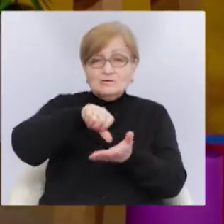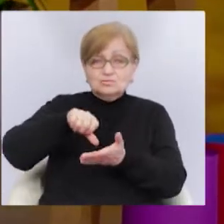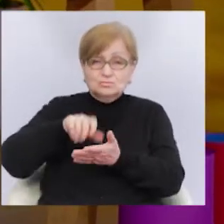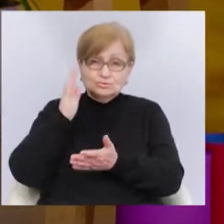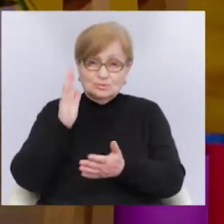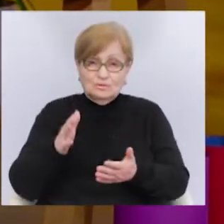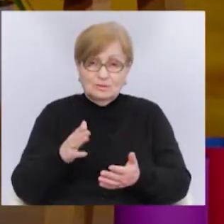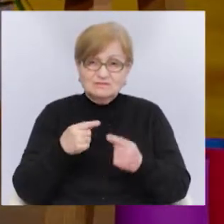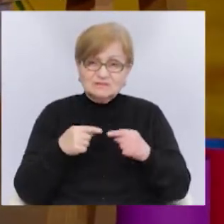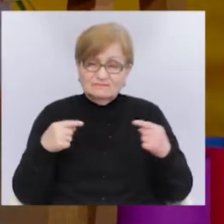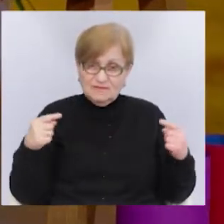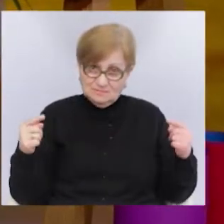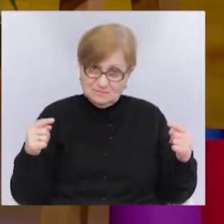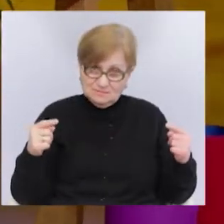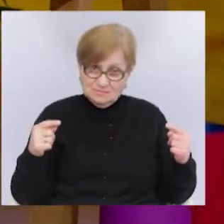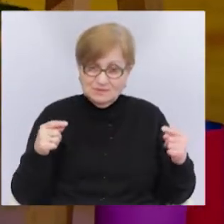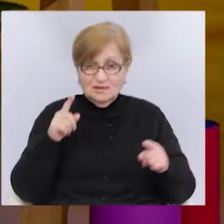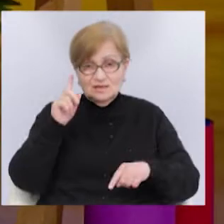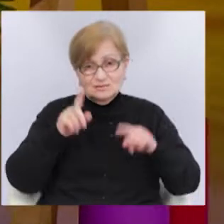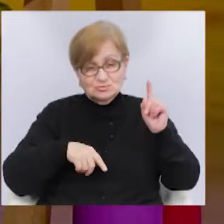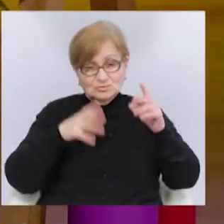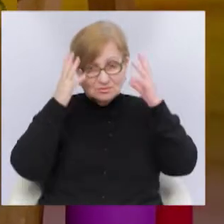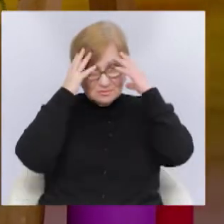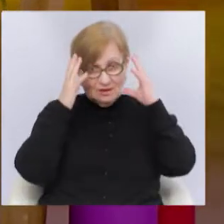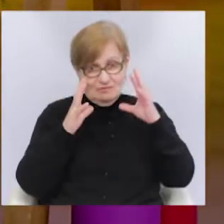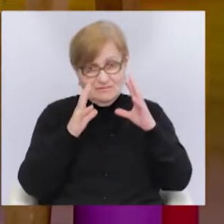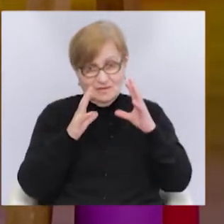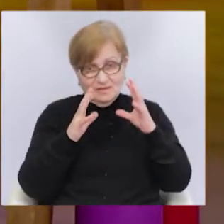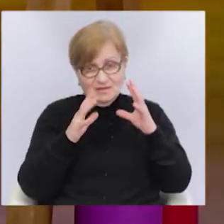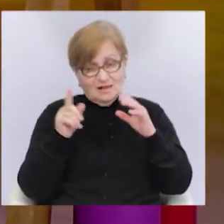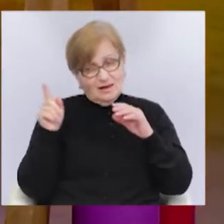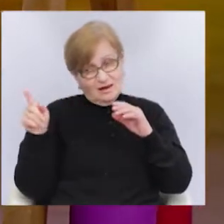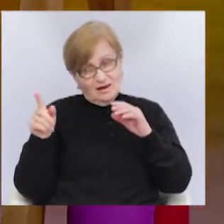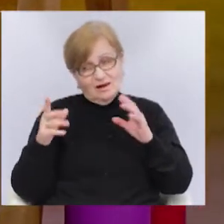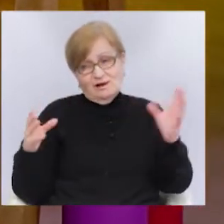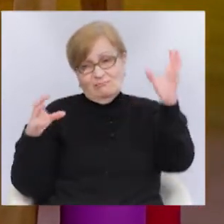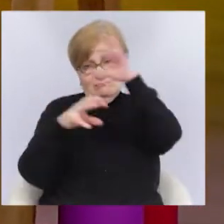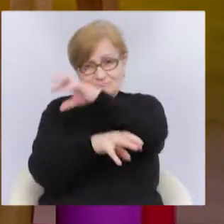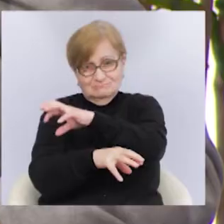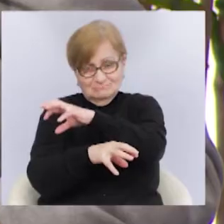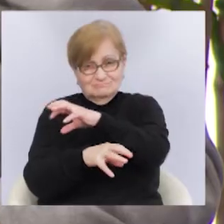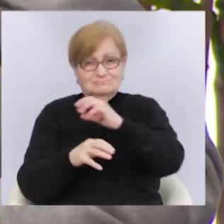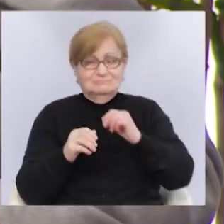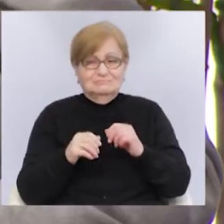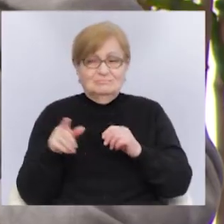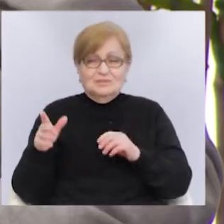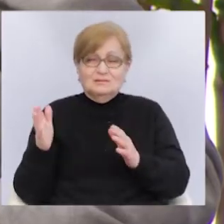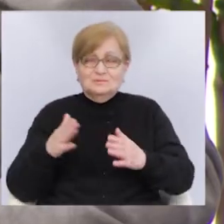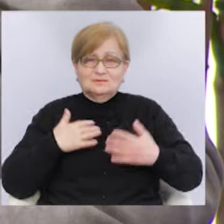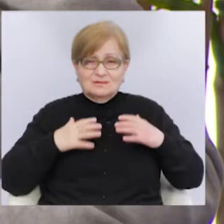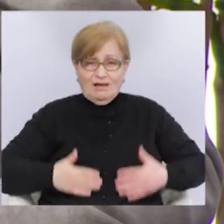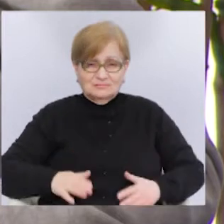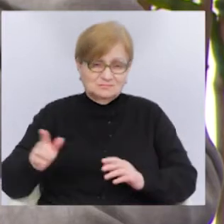იქნება სხვადასხვა, ზოგის თავი მეორე ადამიანის ტანზე აღმოჩნდება, ტანი